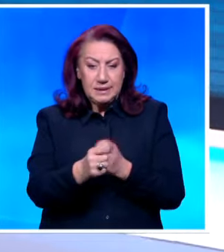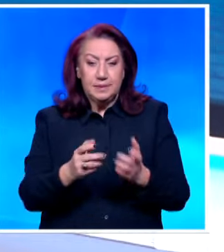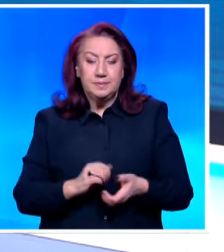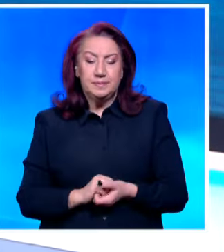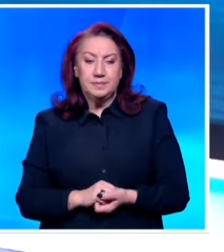в управлението а как